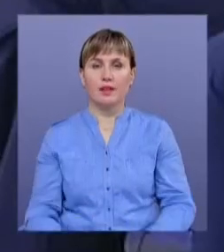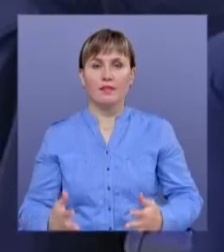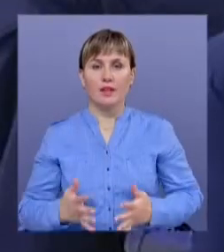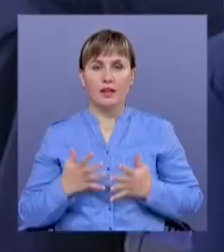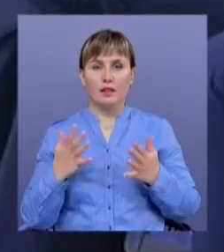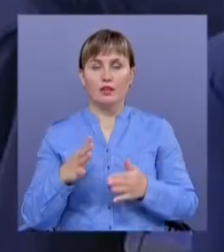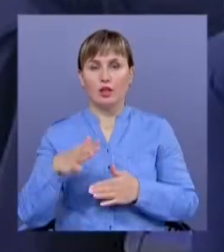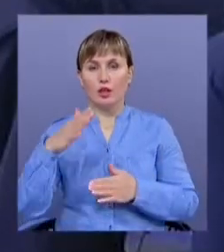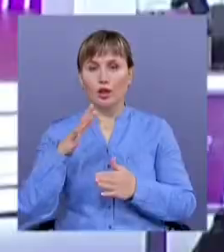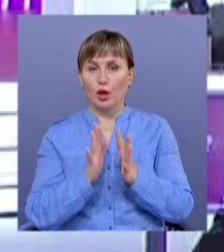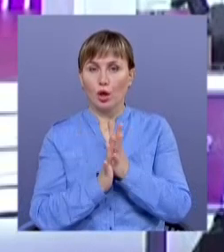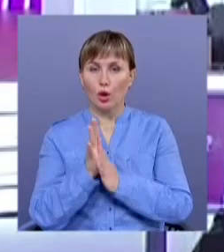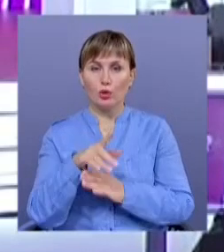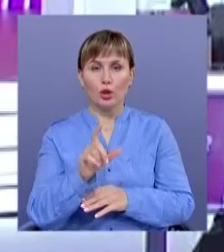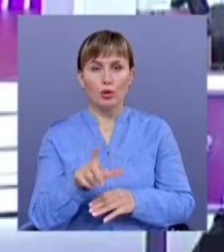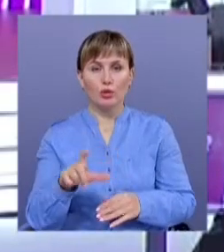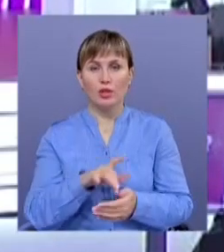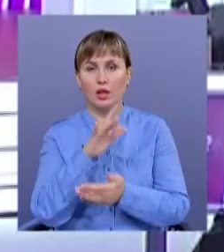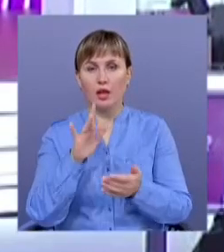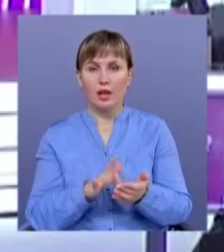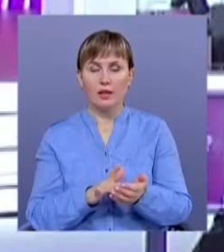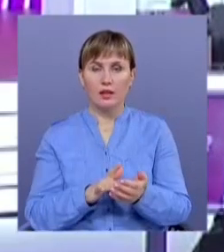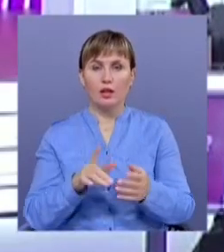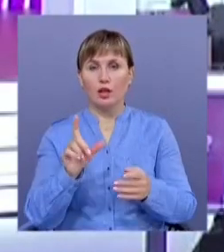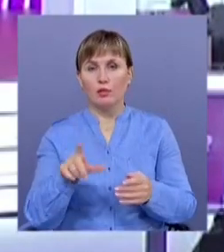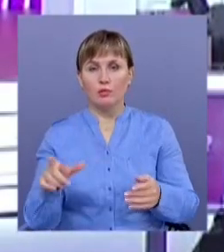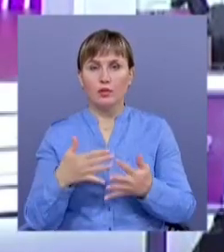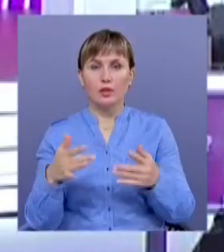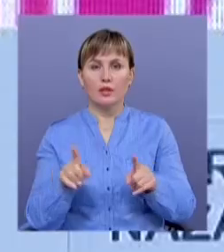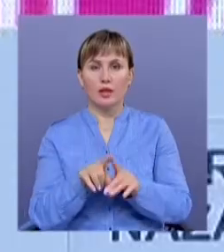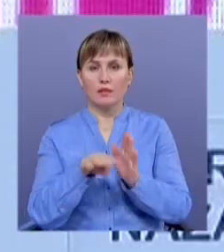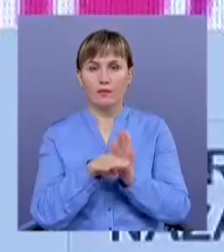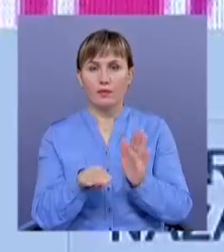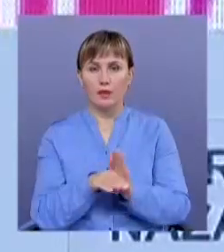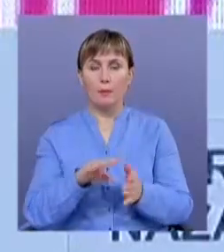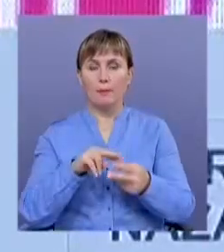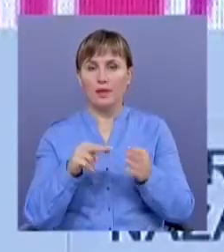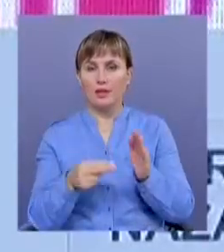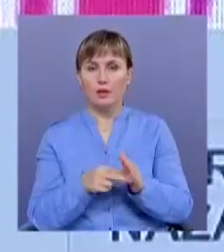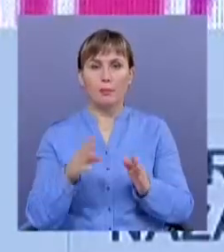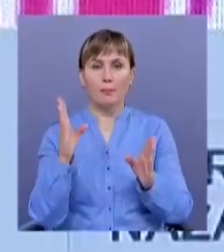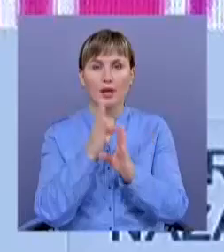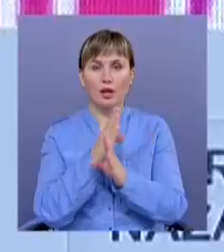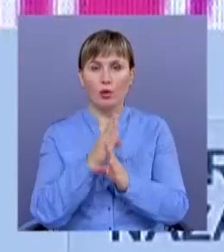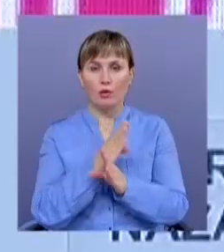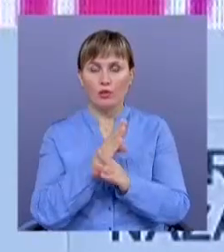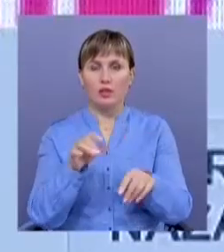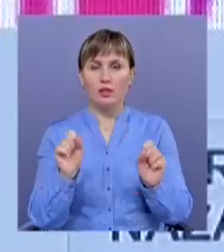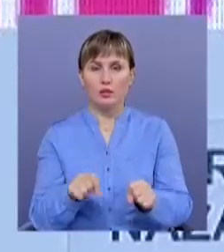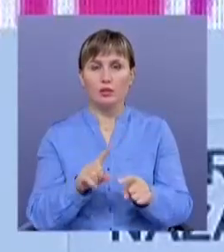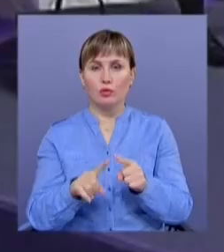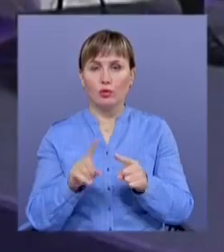Вдохновляющий рост, люди, города, экономики. Так звучит повестка форума. Аналитики прогнозируют, природные ресурсы вскоре